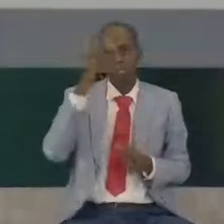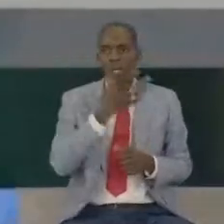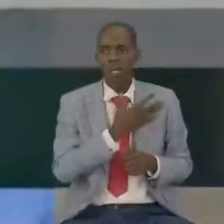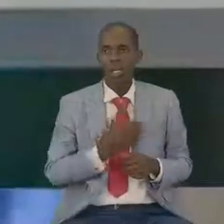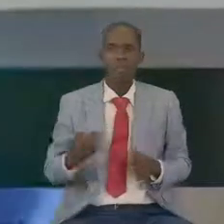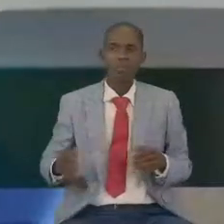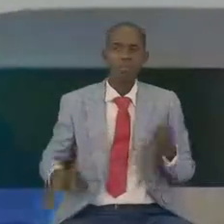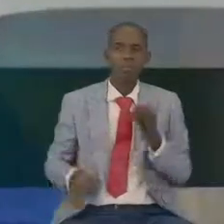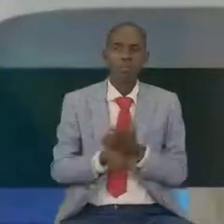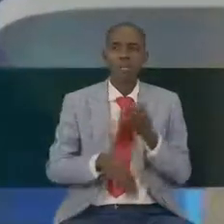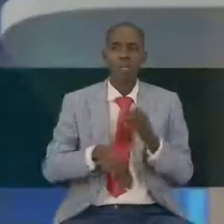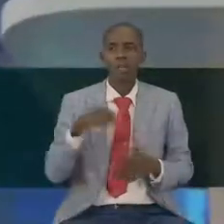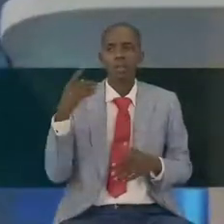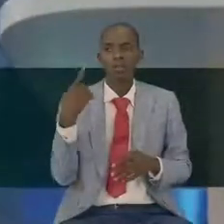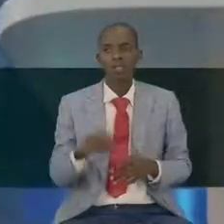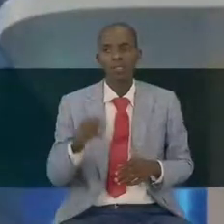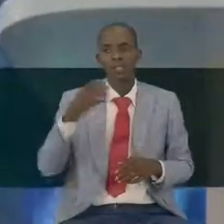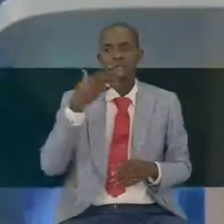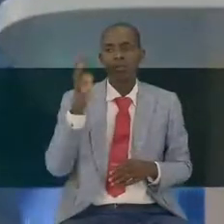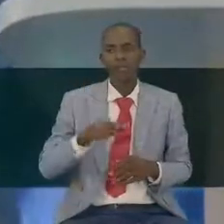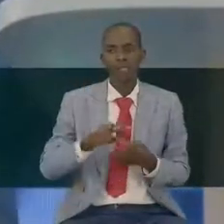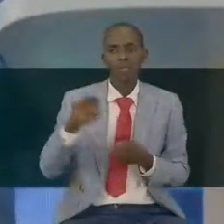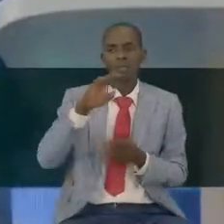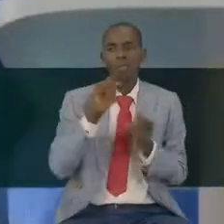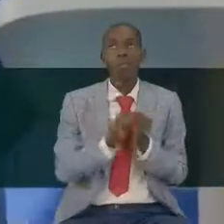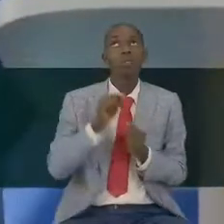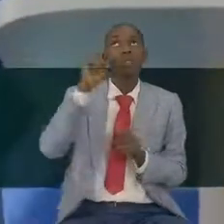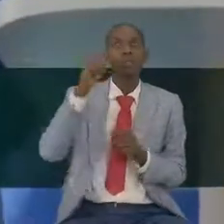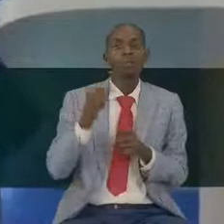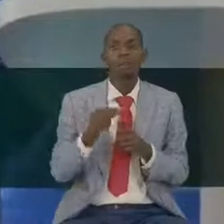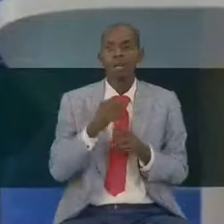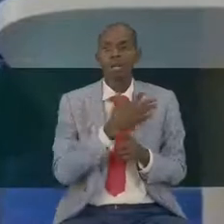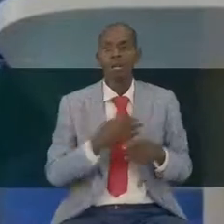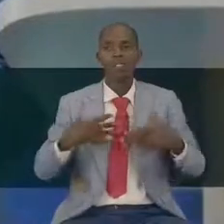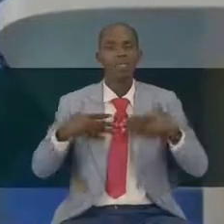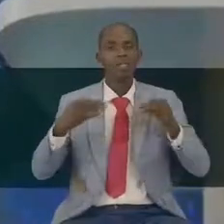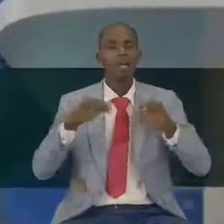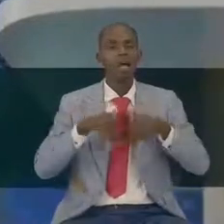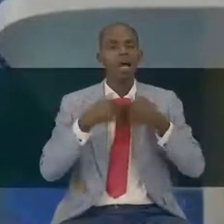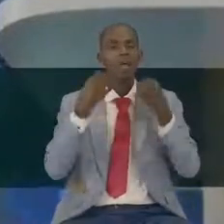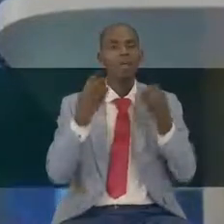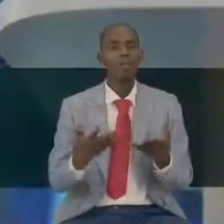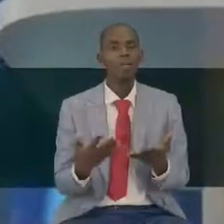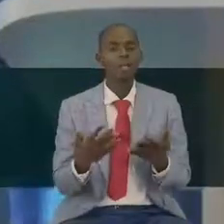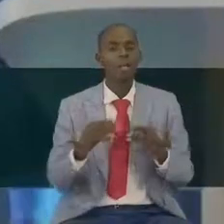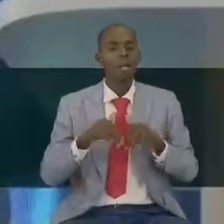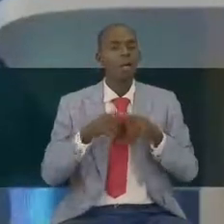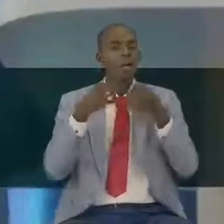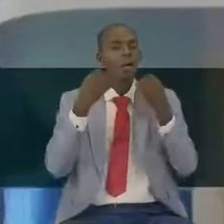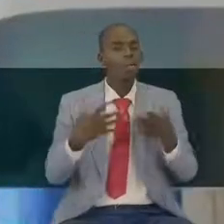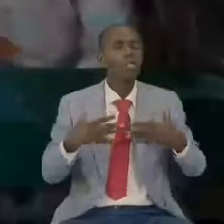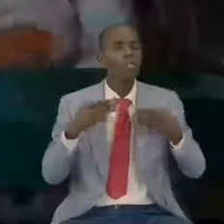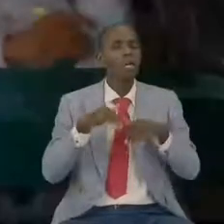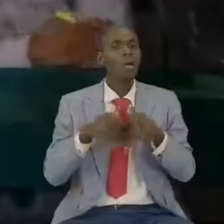esprits par sa parole et il guérit tout combien de malades. Il guérit combien de